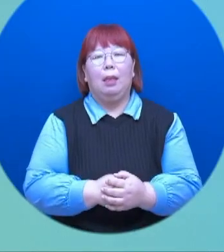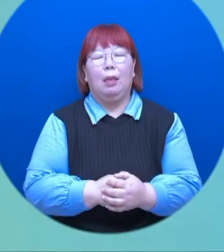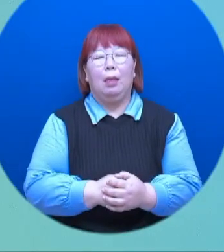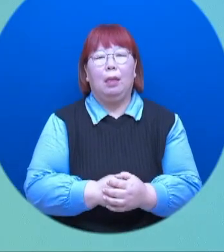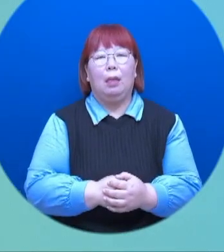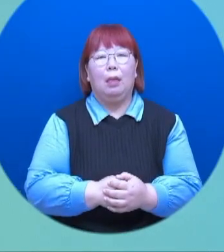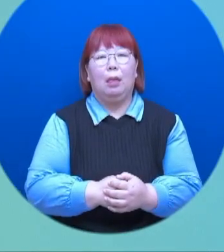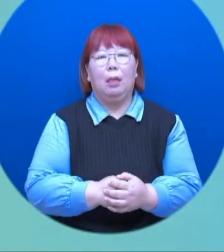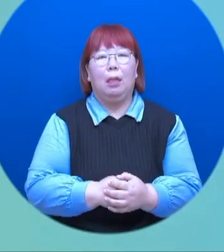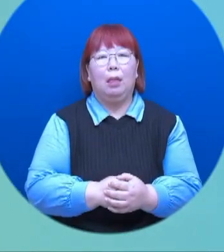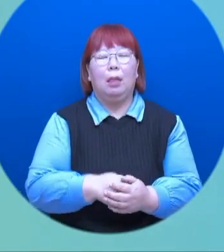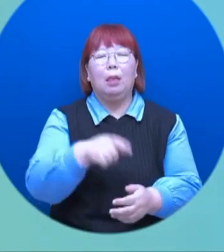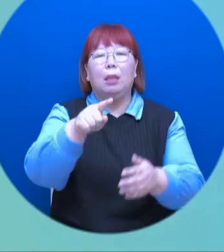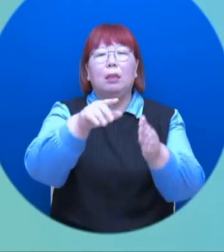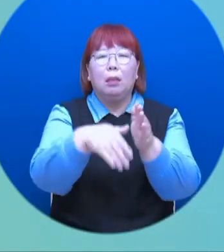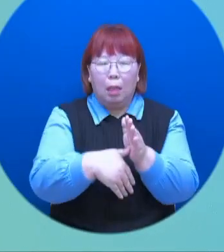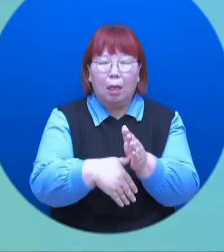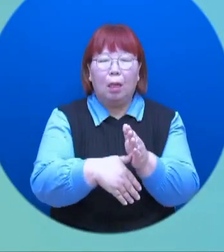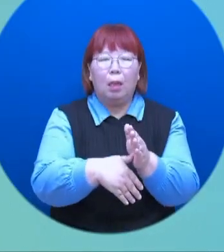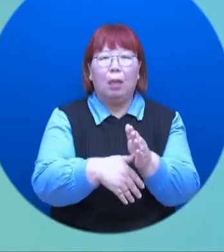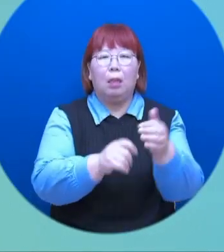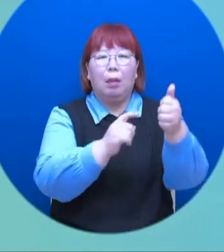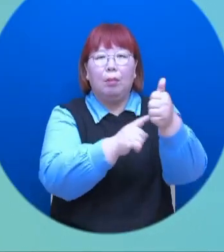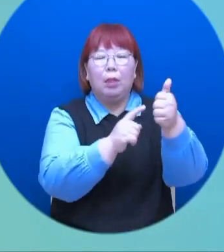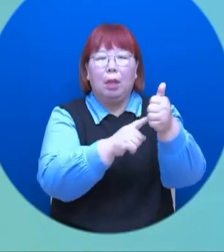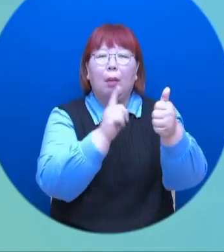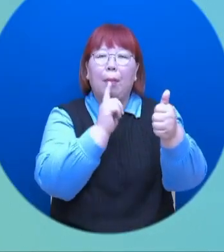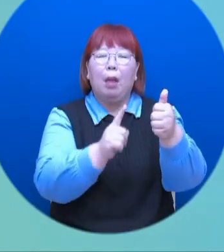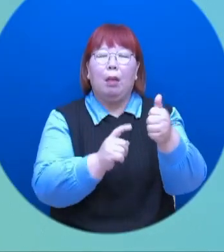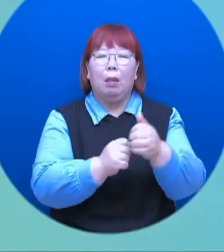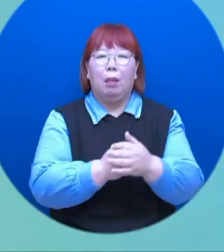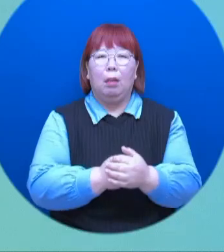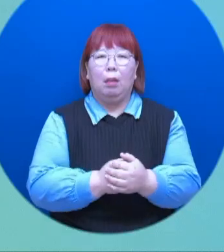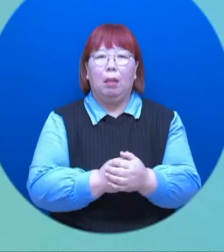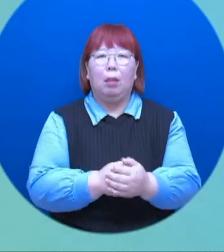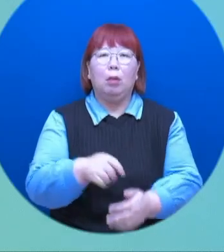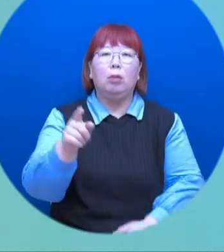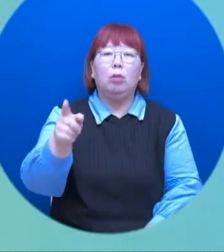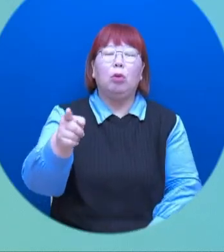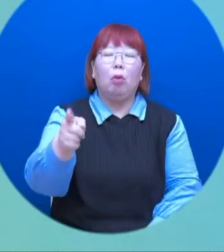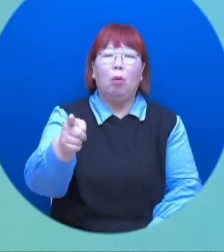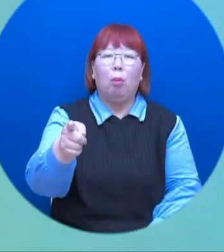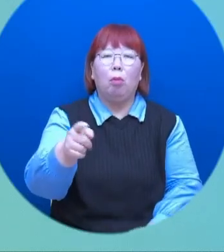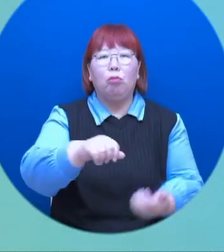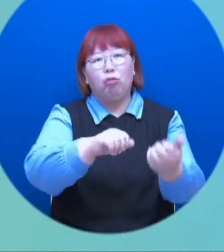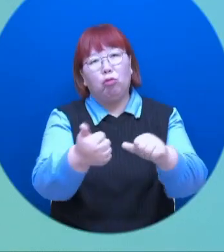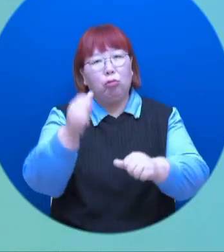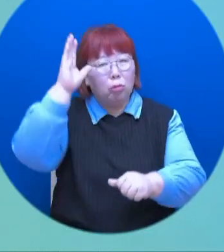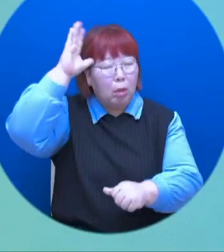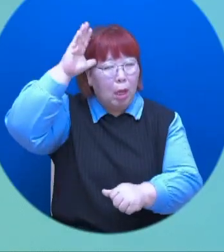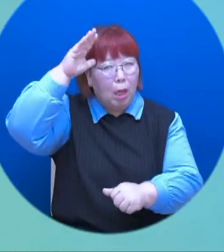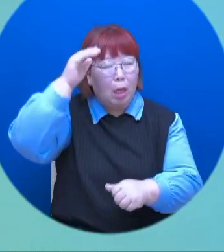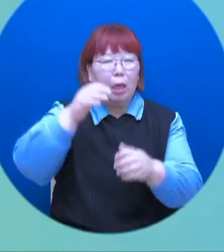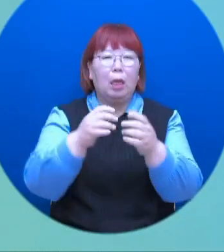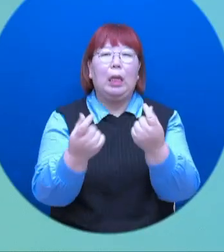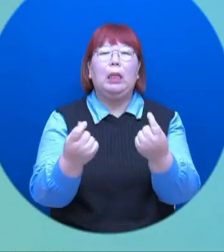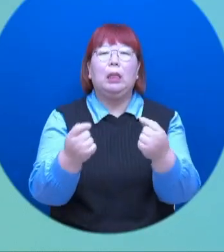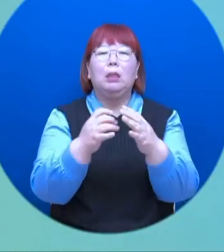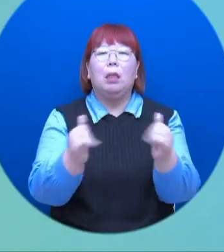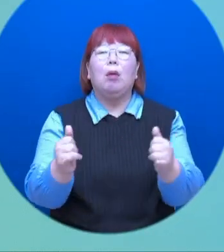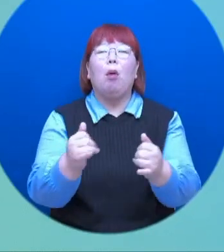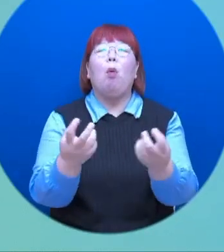그때 다윗 왕에게 경호장관 다윗이 한 말 잘 알죠. 저 죽은 개 같은 놈이 어찌 내